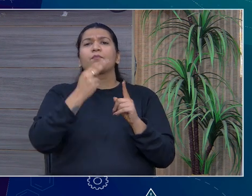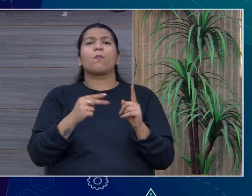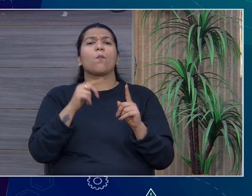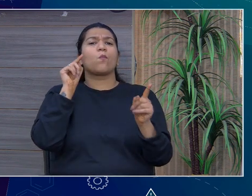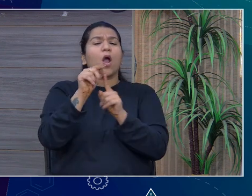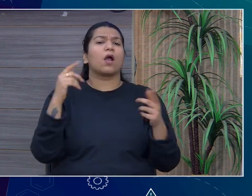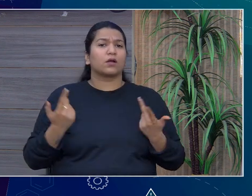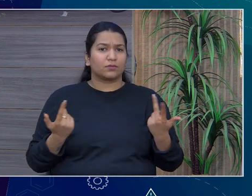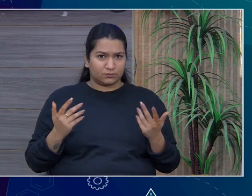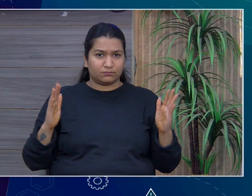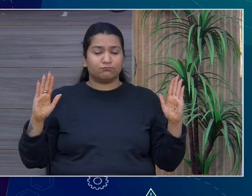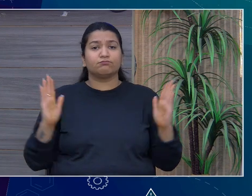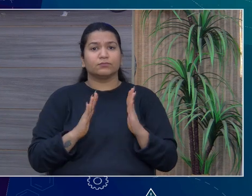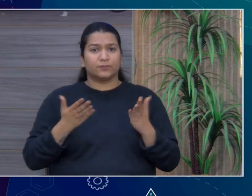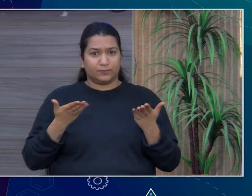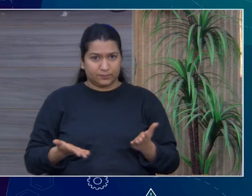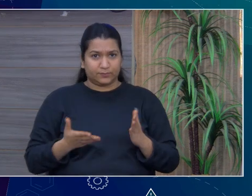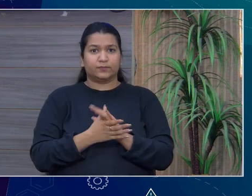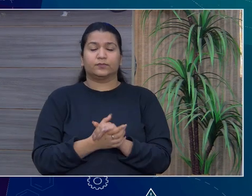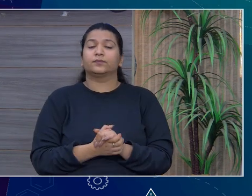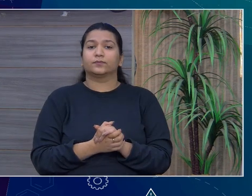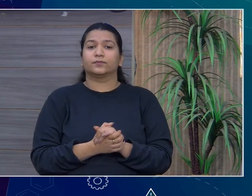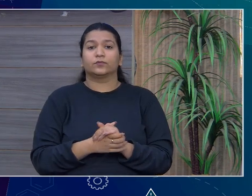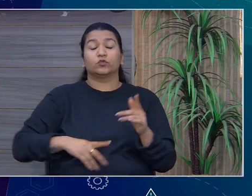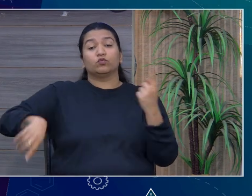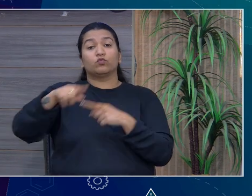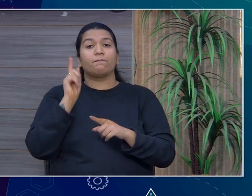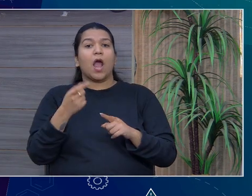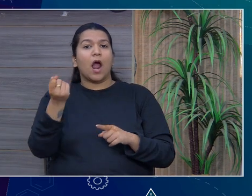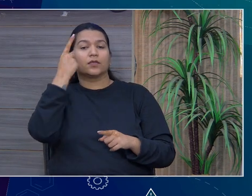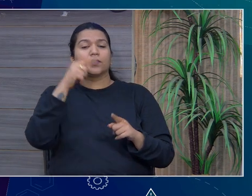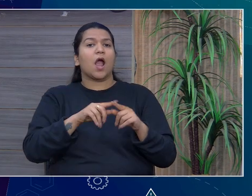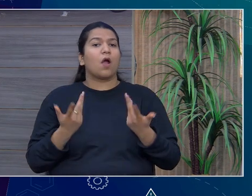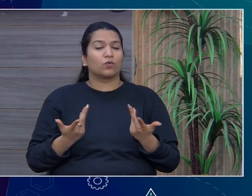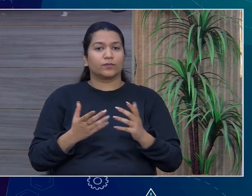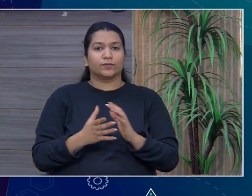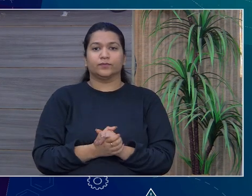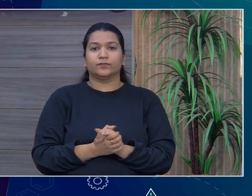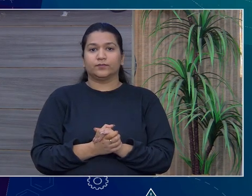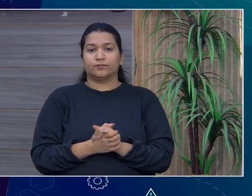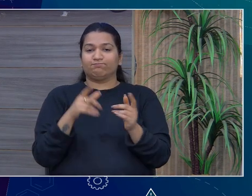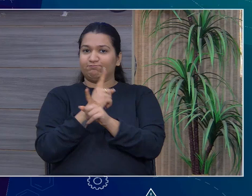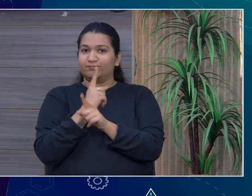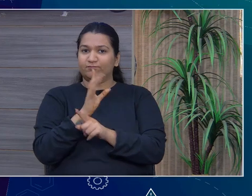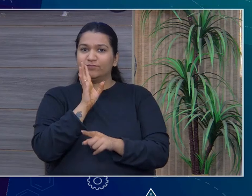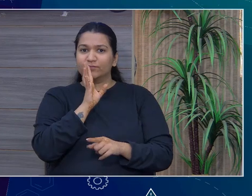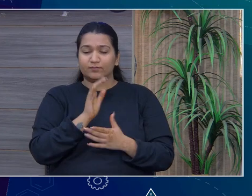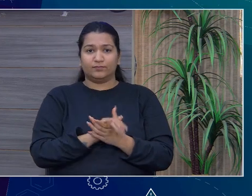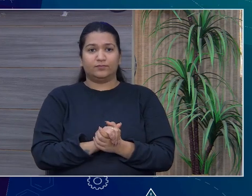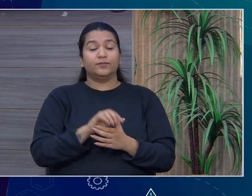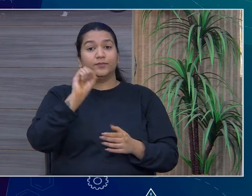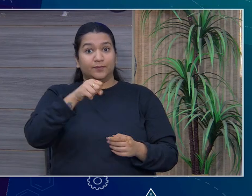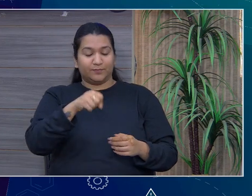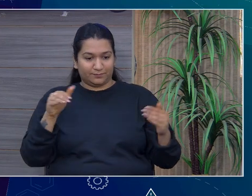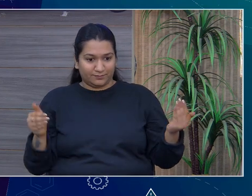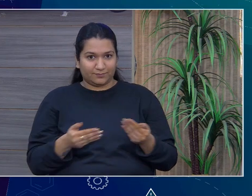और कैसे हम मनुस्क्रिप्ट पेंटिंग्स को ट्रेडिशन रूप में समावेशी कक्षा के मद्देनजर समझ सकते हैं। जी सर, सर आपने बहुत ही अच्छी बात एक